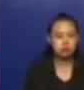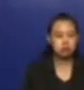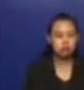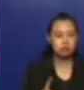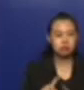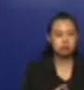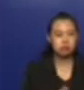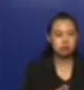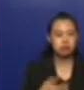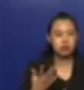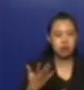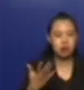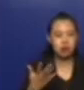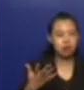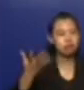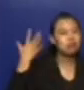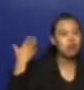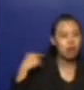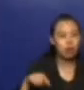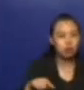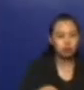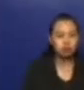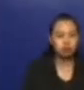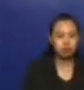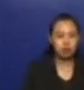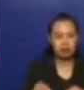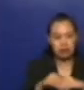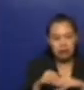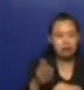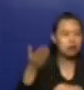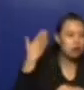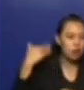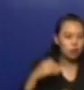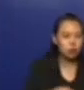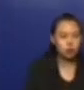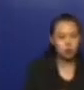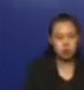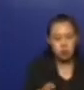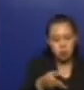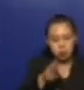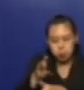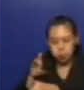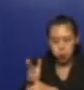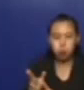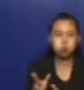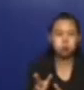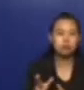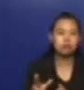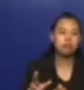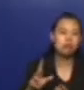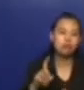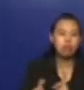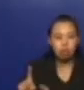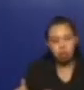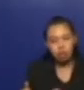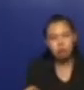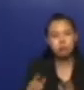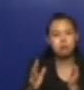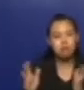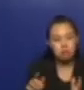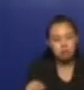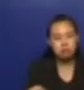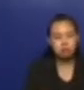ครับพฤษภาเร็วๆนี้ก็เท่าไหร่ละครับที่เกิดขึ้นวันนี้ยังพิการ